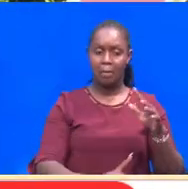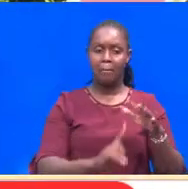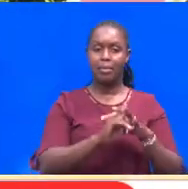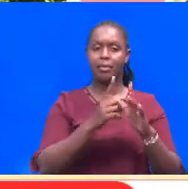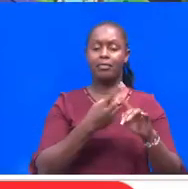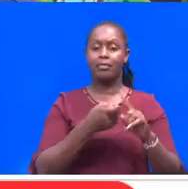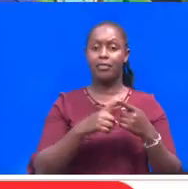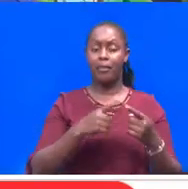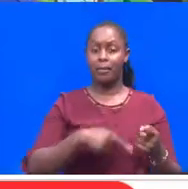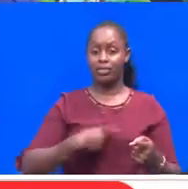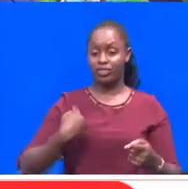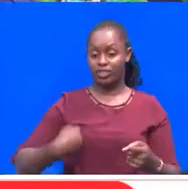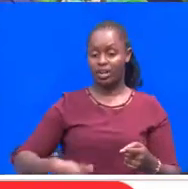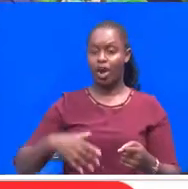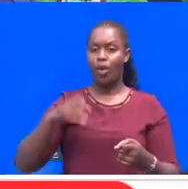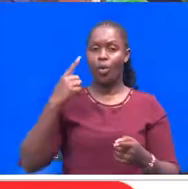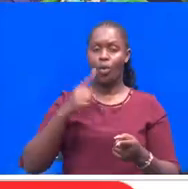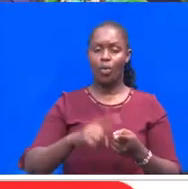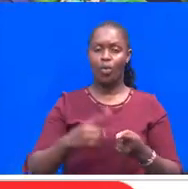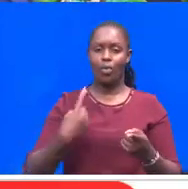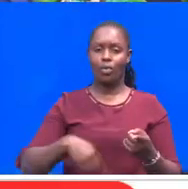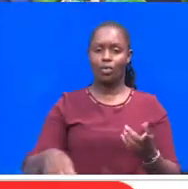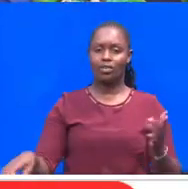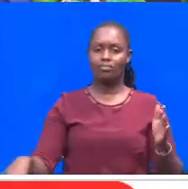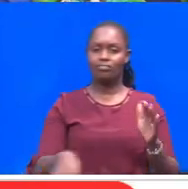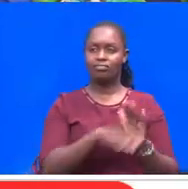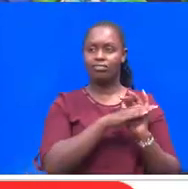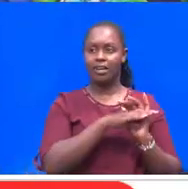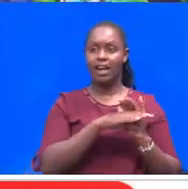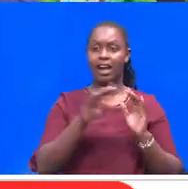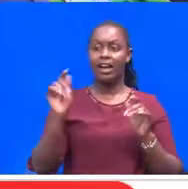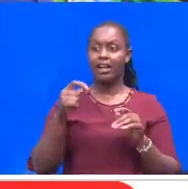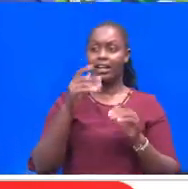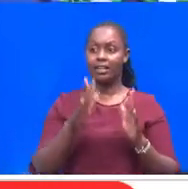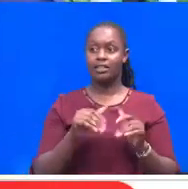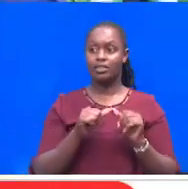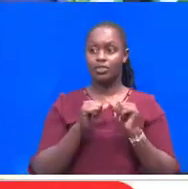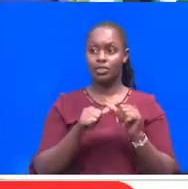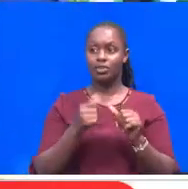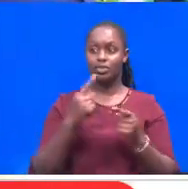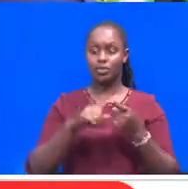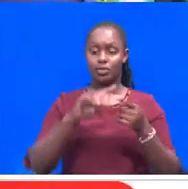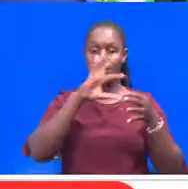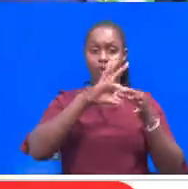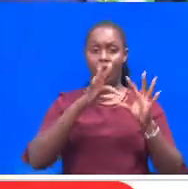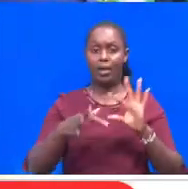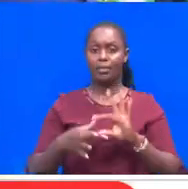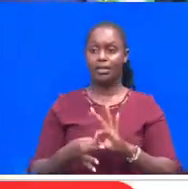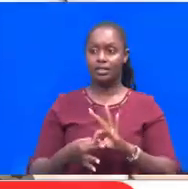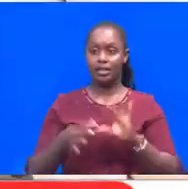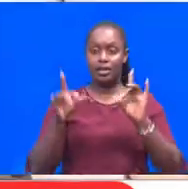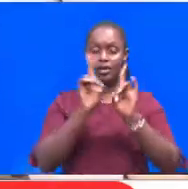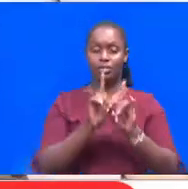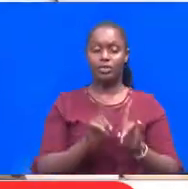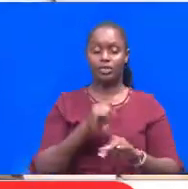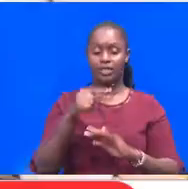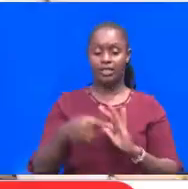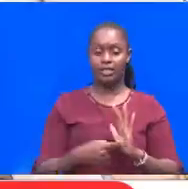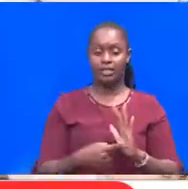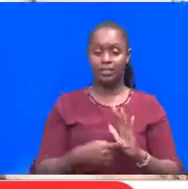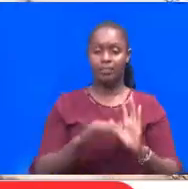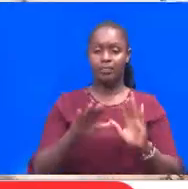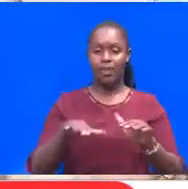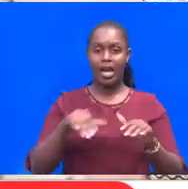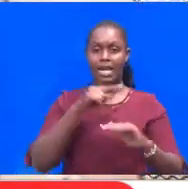marufuku hapa Kenya, baadhi ya Wakenya wameendelea kushirikiana na raia wa kigeni kufikisha mashine hizo nchini. Lot of machines